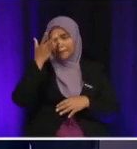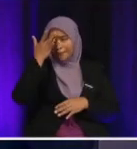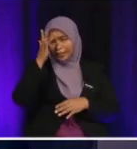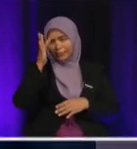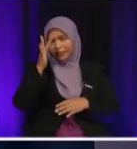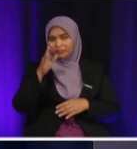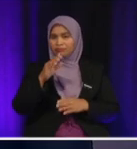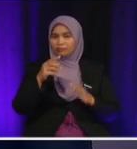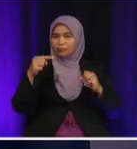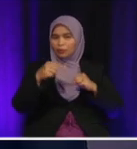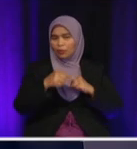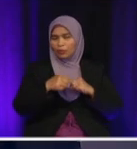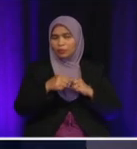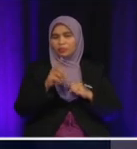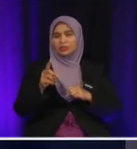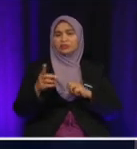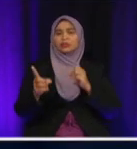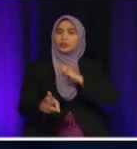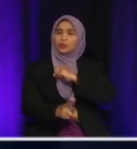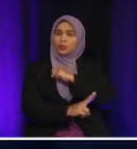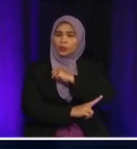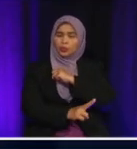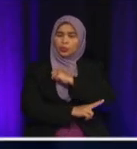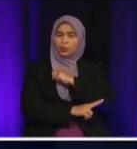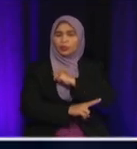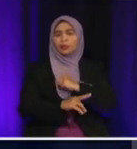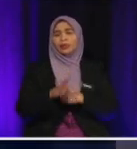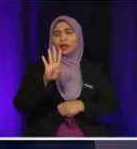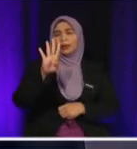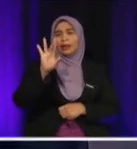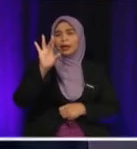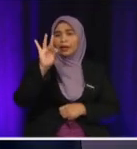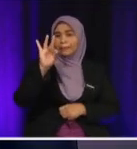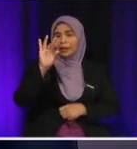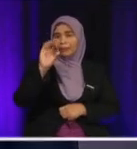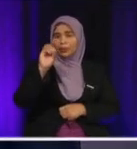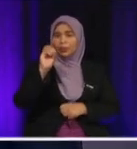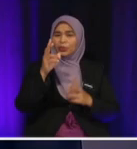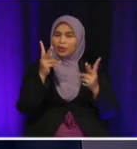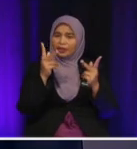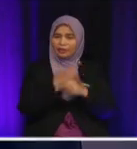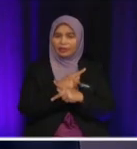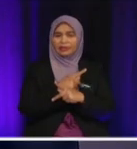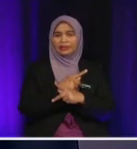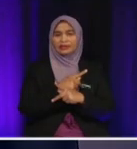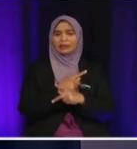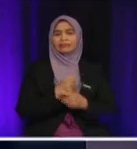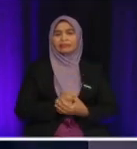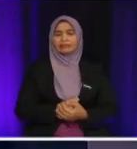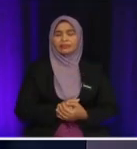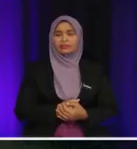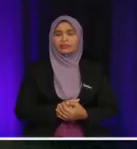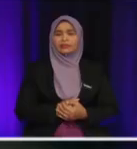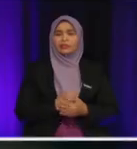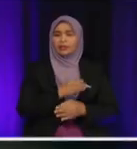sebat 80 kali sebatan. Dan orang itu tidak layak diterima